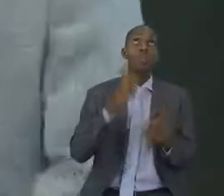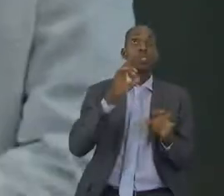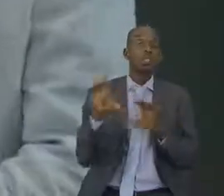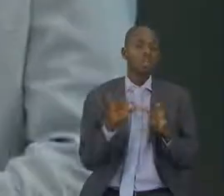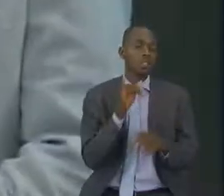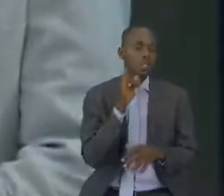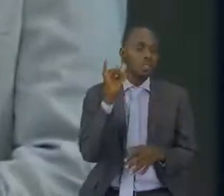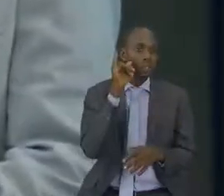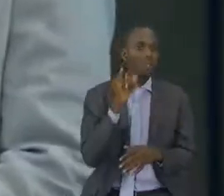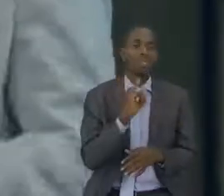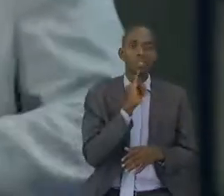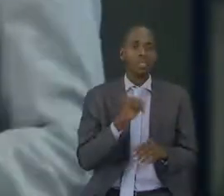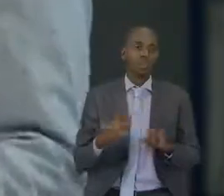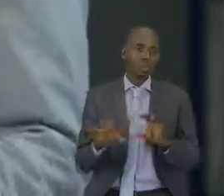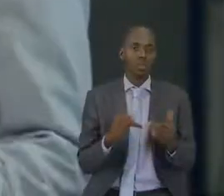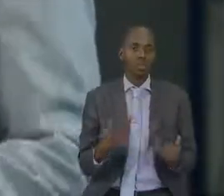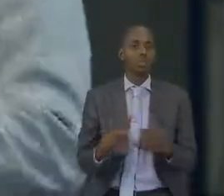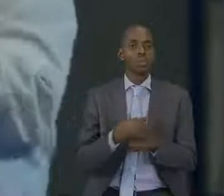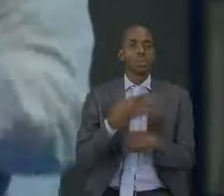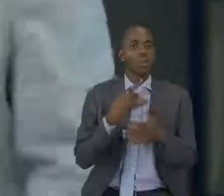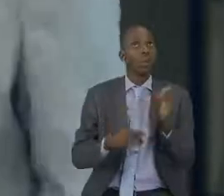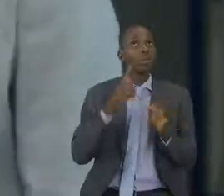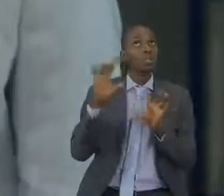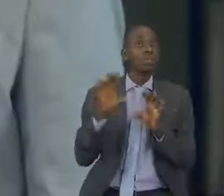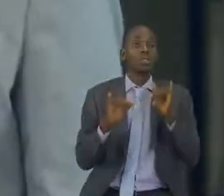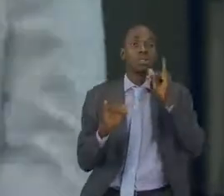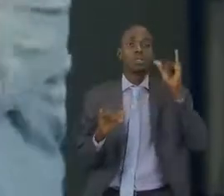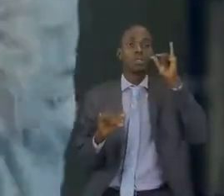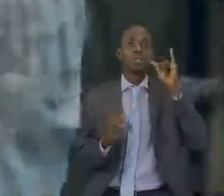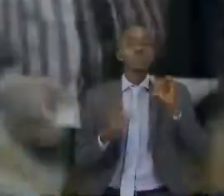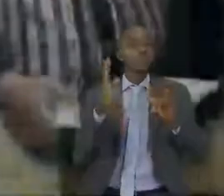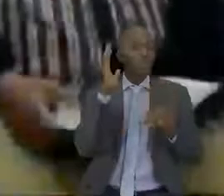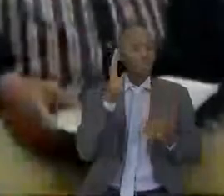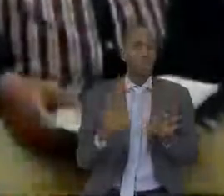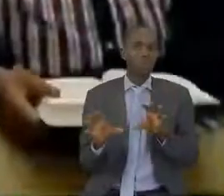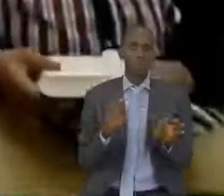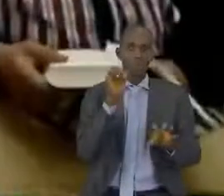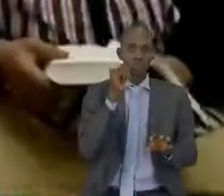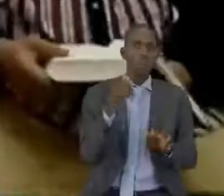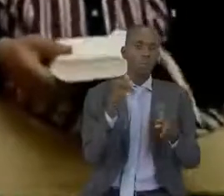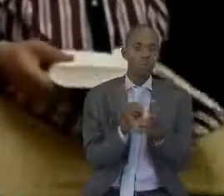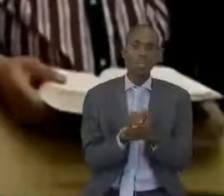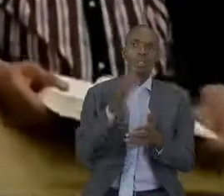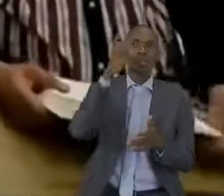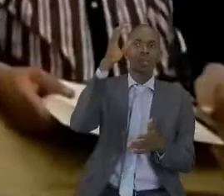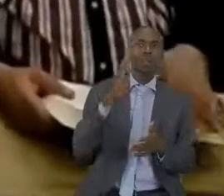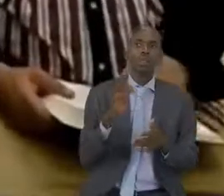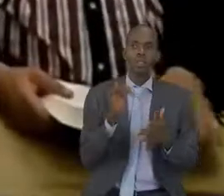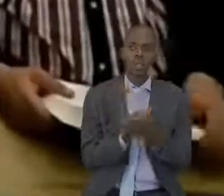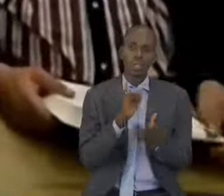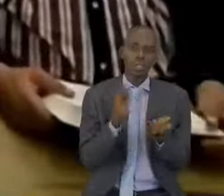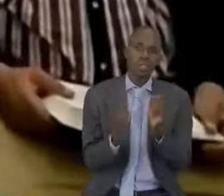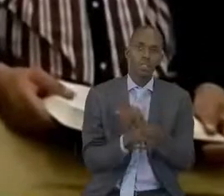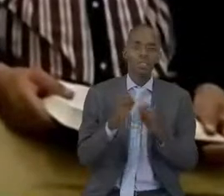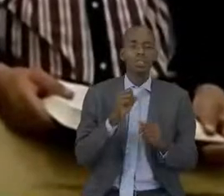le fait aujourd'hui. Et ce qu'il fait aujourd'hui, il le fera demain. Ce Dieu qui ne change pas.